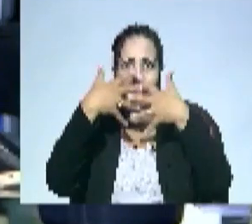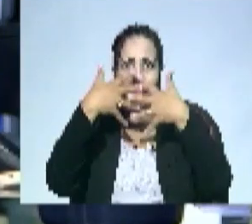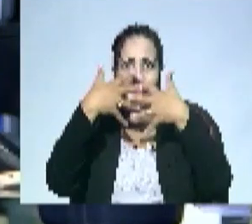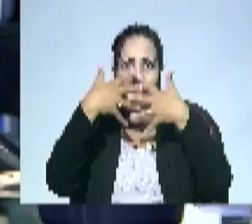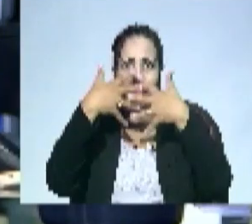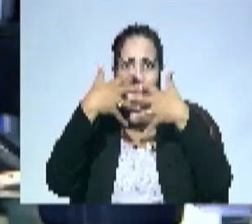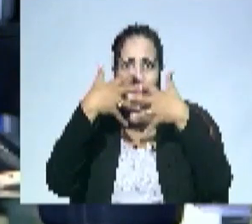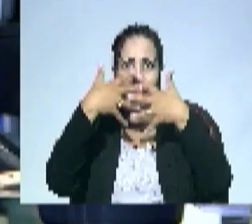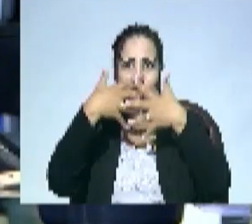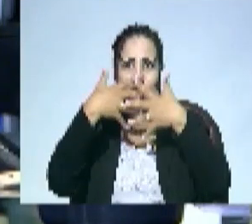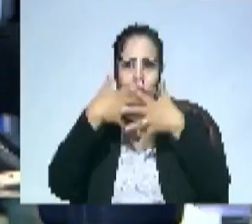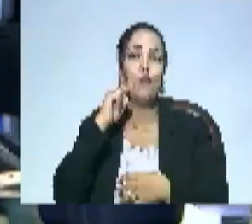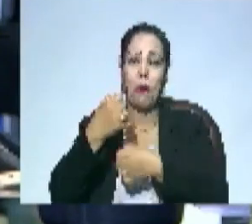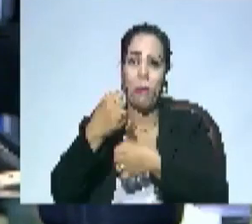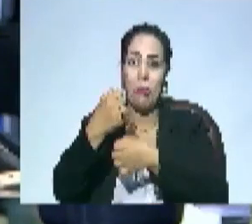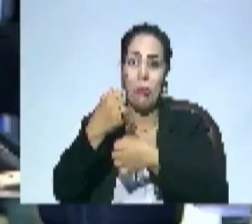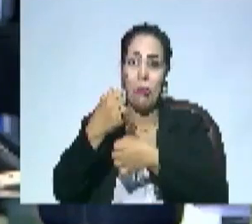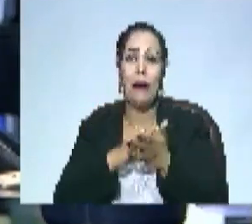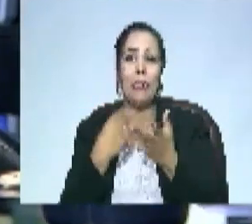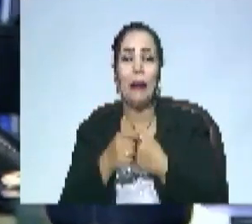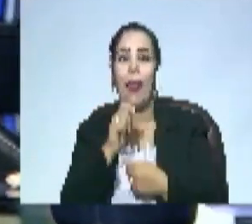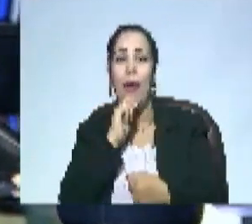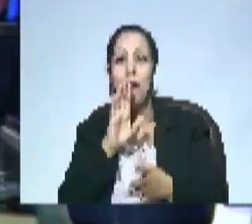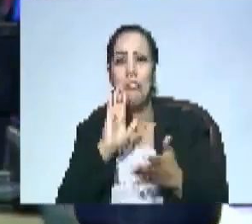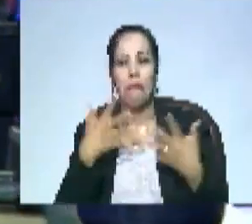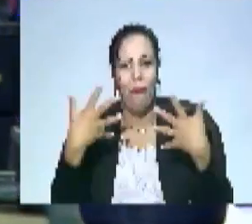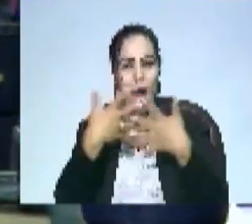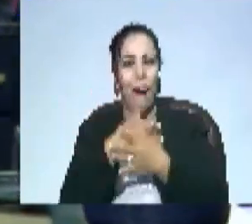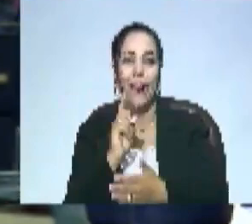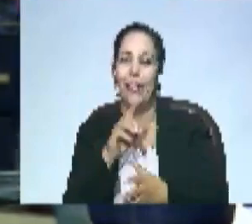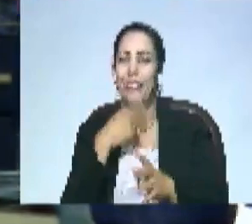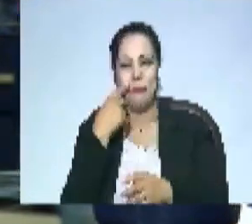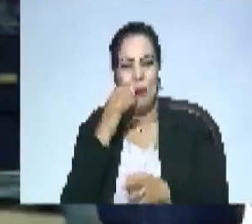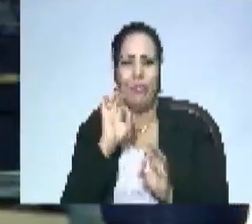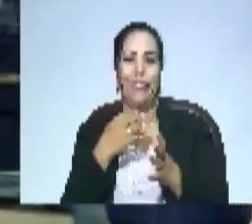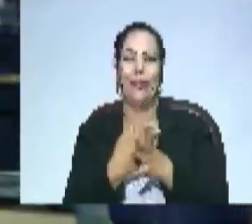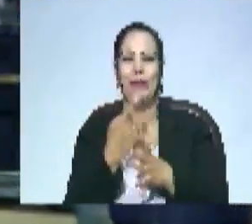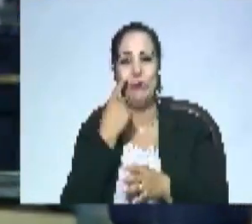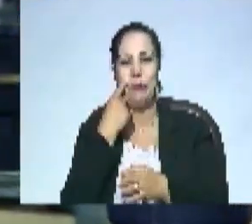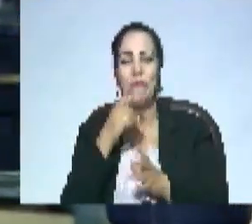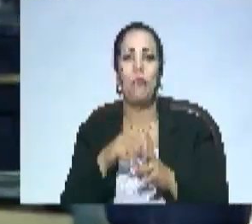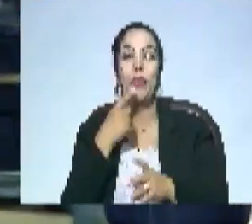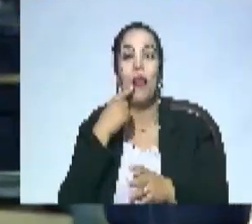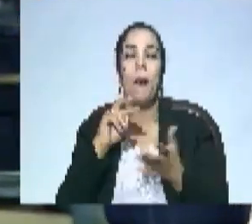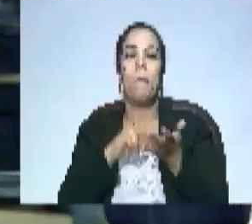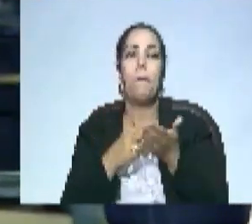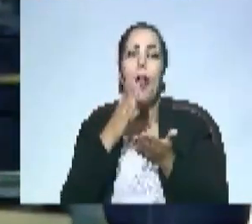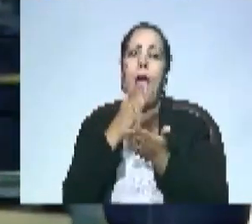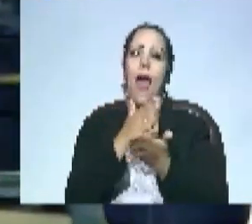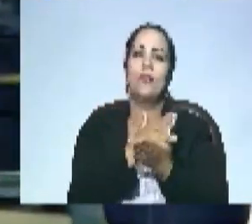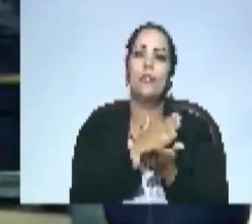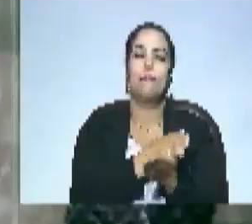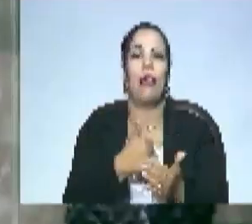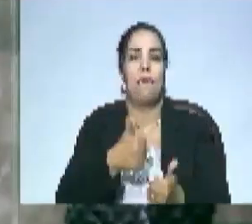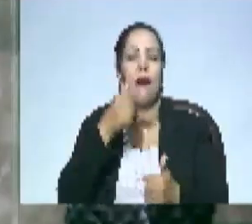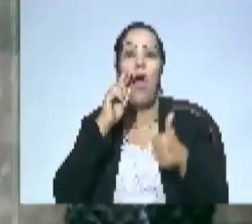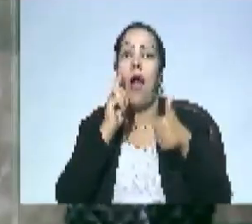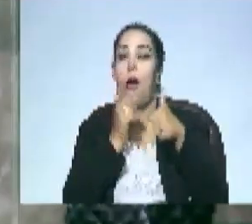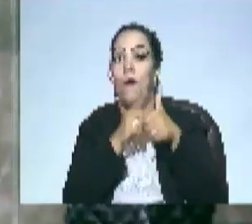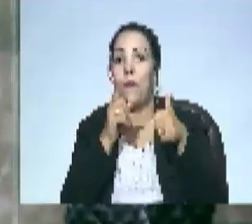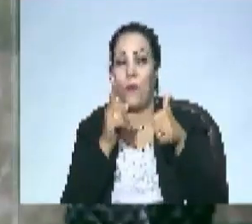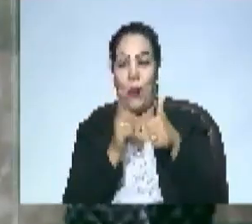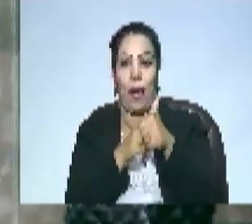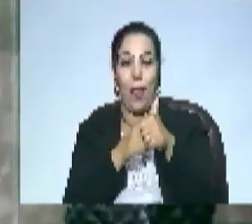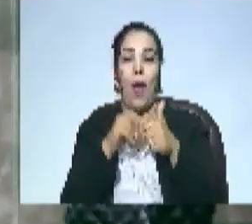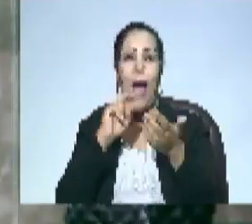الفليه لا خلاص مش هنعمل حاجه خلاص هقول لحضراتكم حاجه ظريفه جدا احنا خلينا كده نقسم الحاجات اول حاجه عملنا